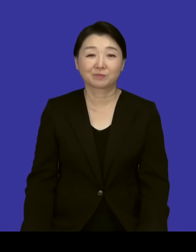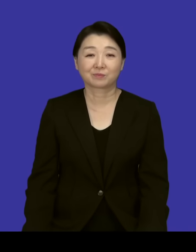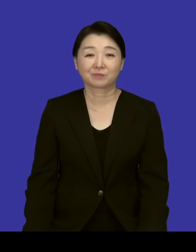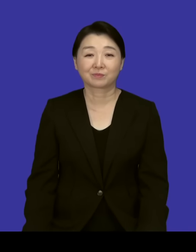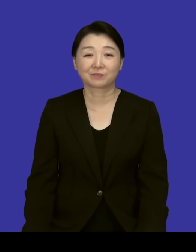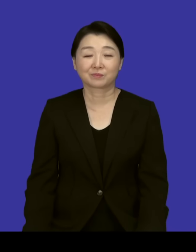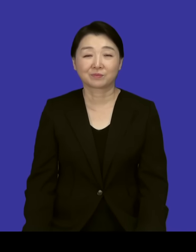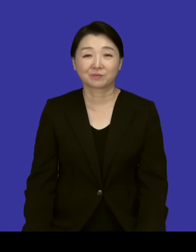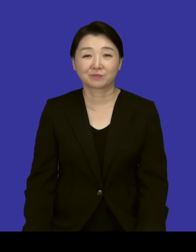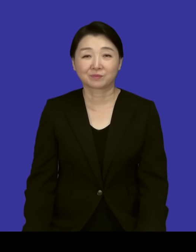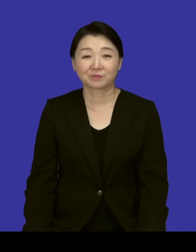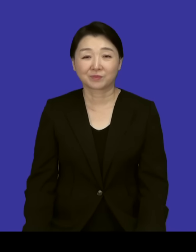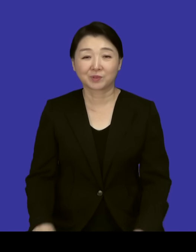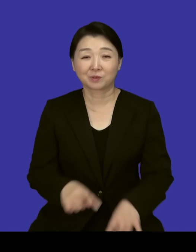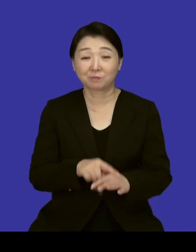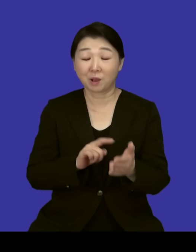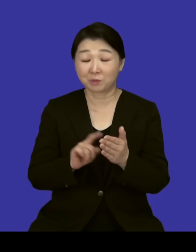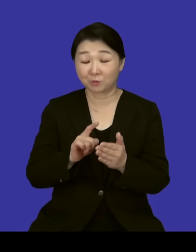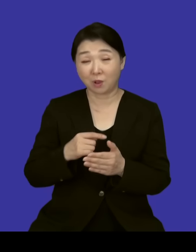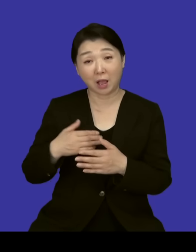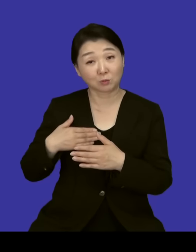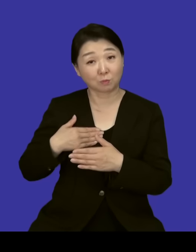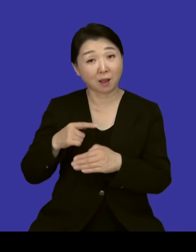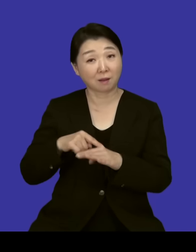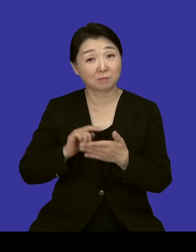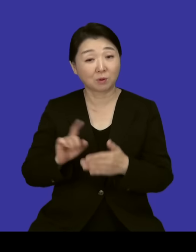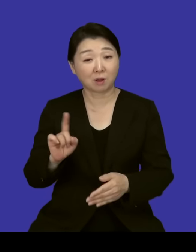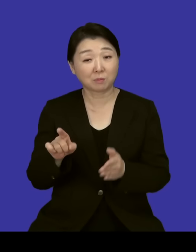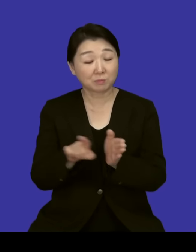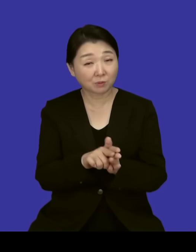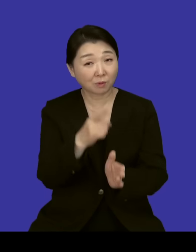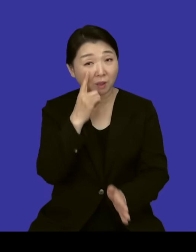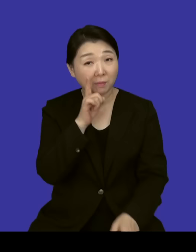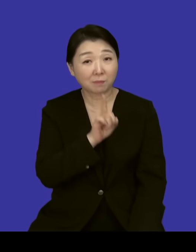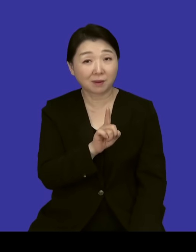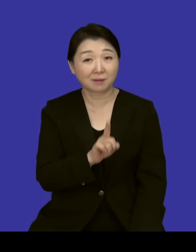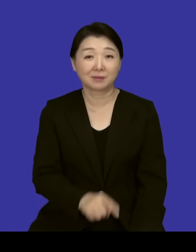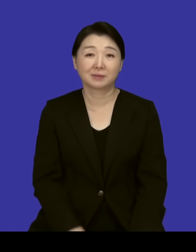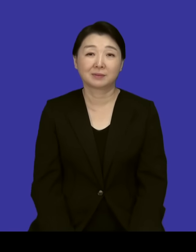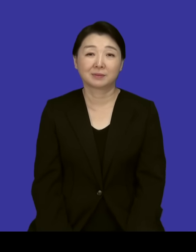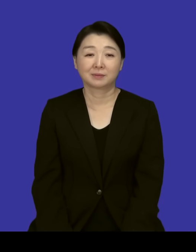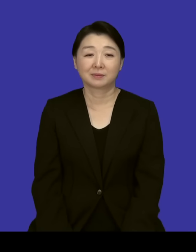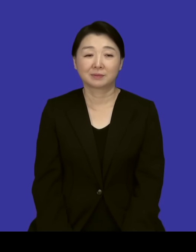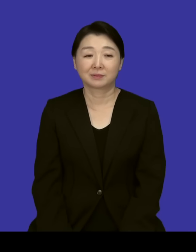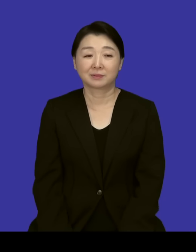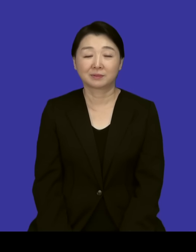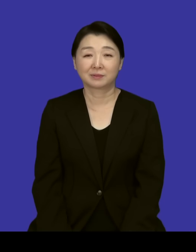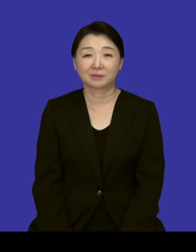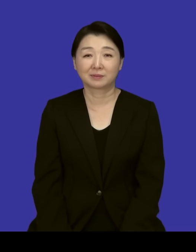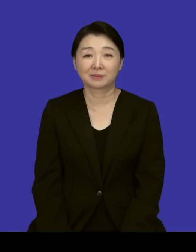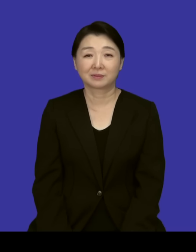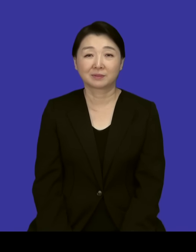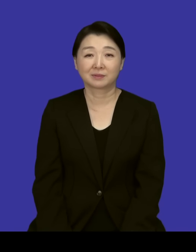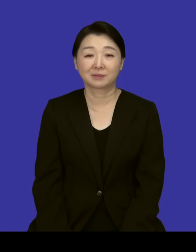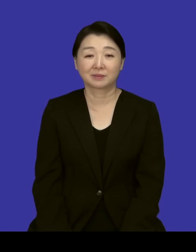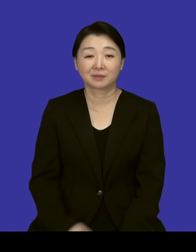제가 그런 마음이 드는데 또 한쪽 마음에 한번 믿어봐 하는 마음이 드는 거예요. 그래서